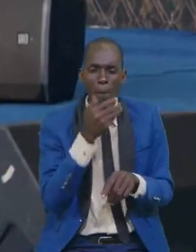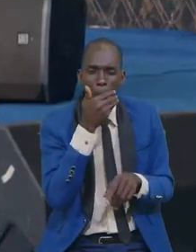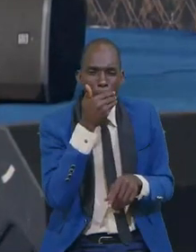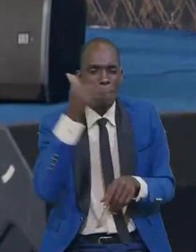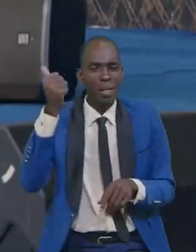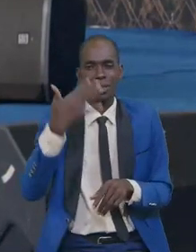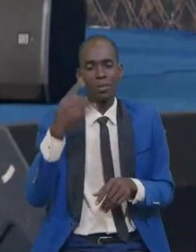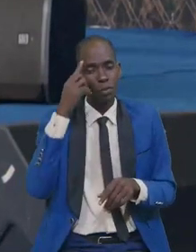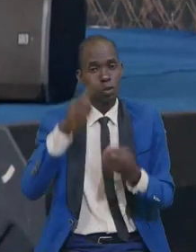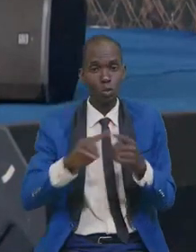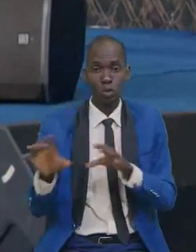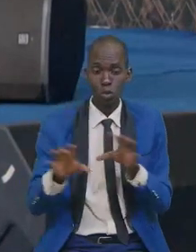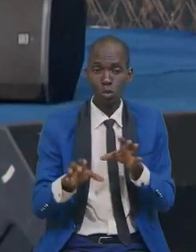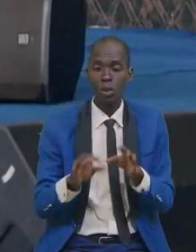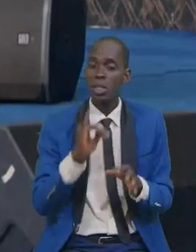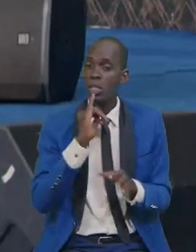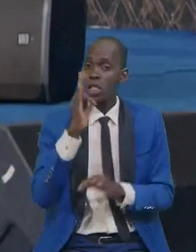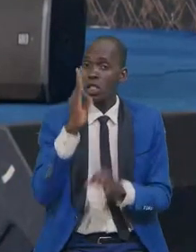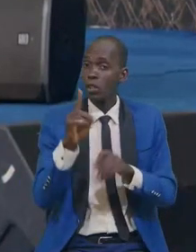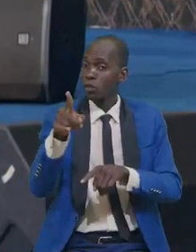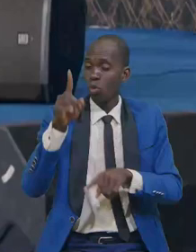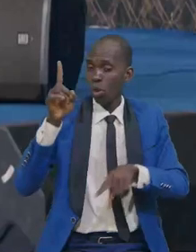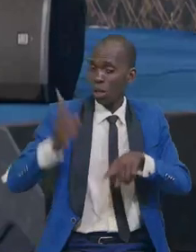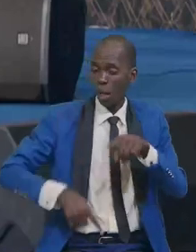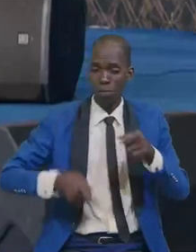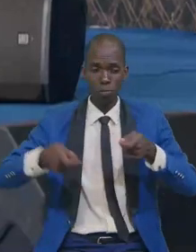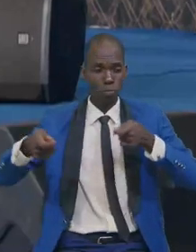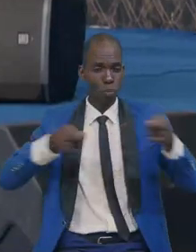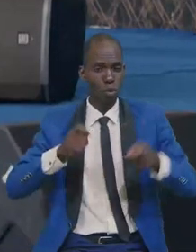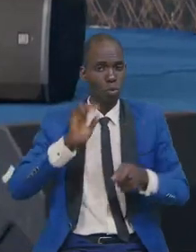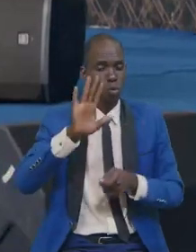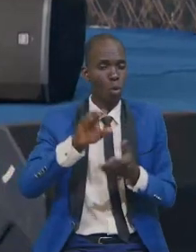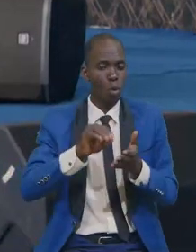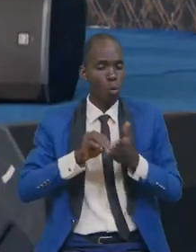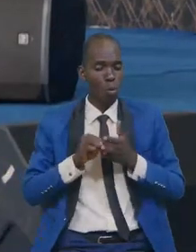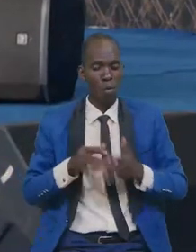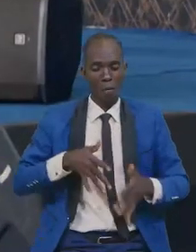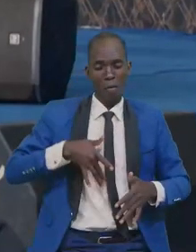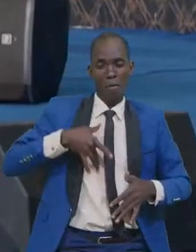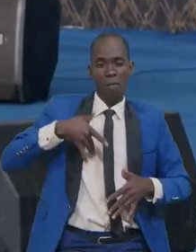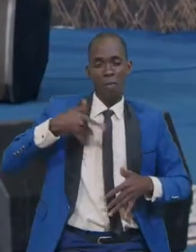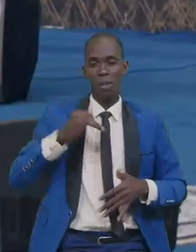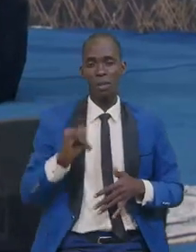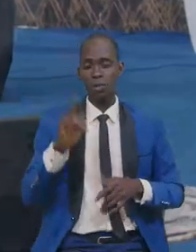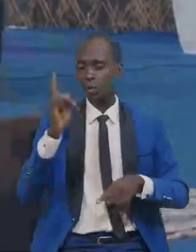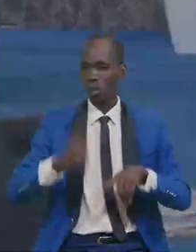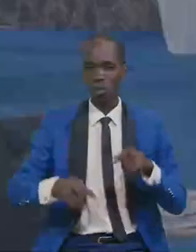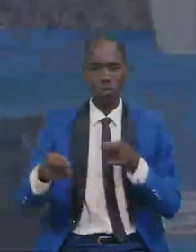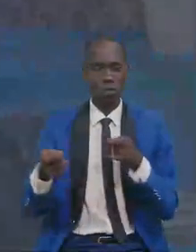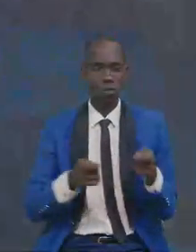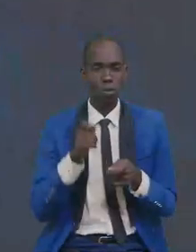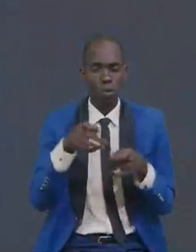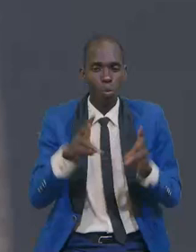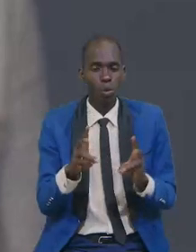faire, c'est que tu ne peux pas contrôler tes émotions, tes sentiments, tes réactions. Quand il y a le